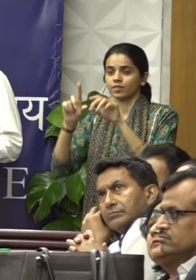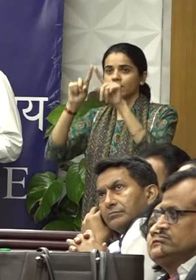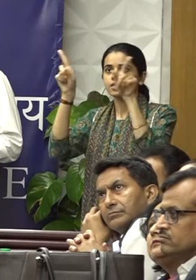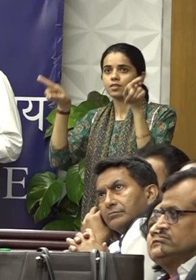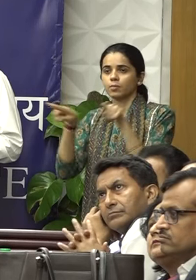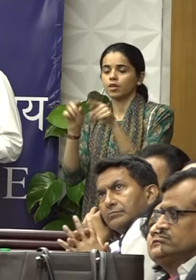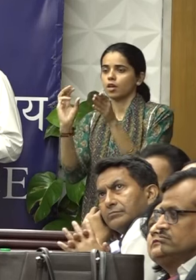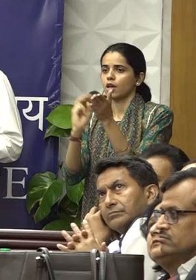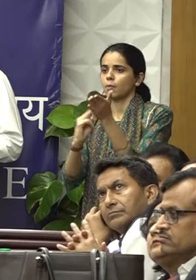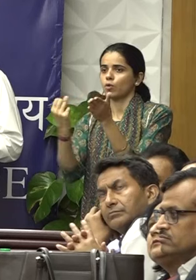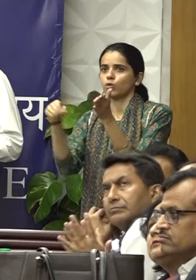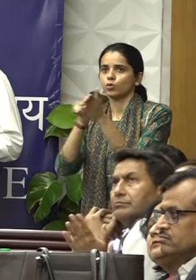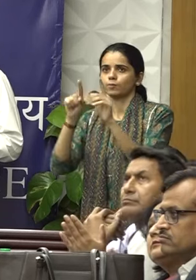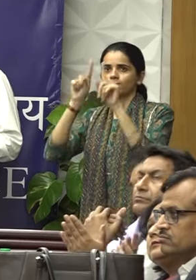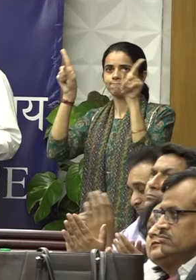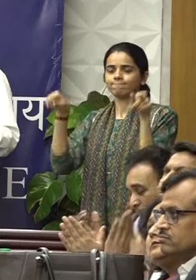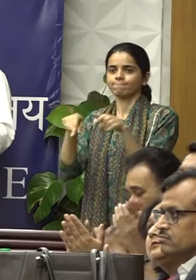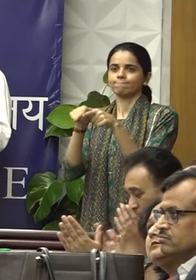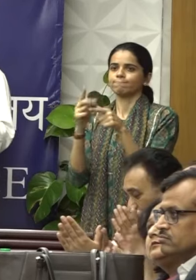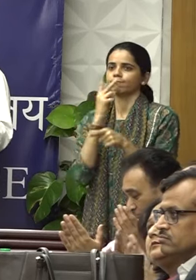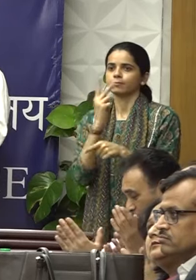देख पा रहे हैं।